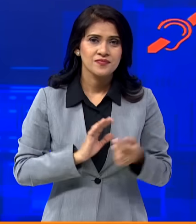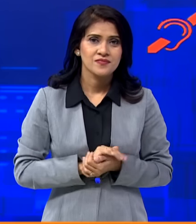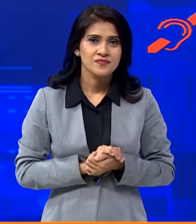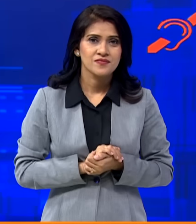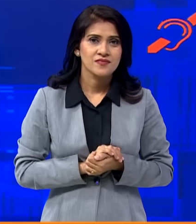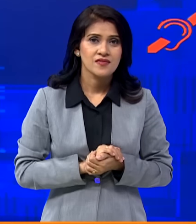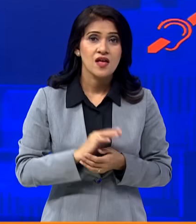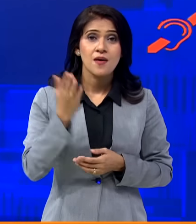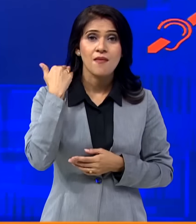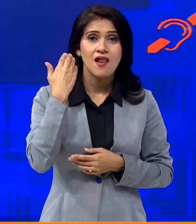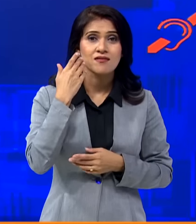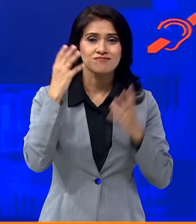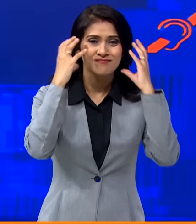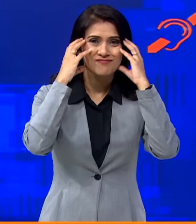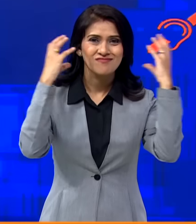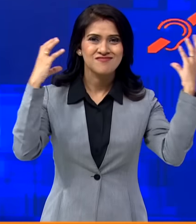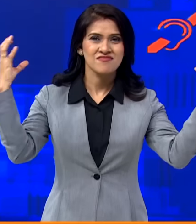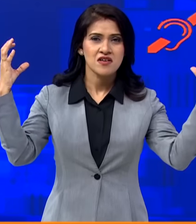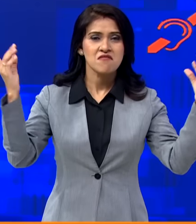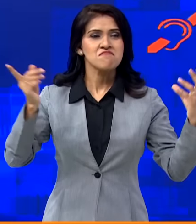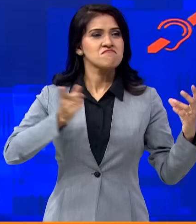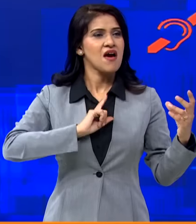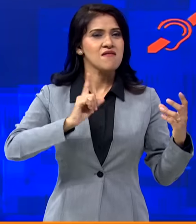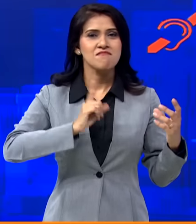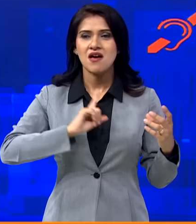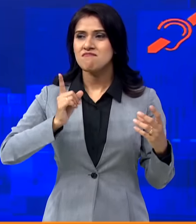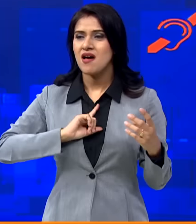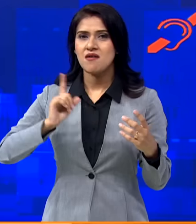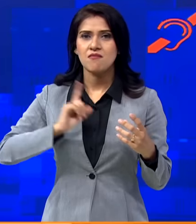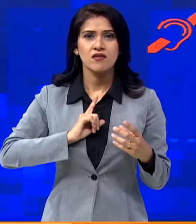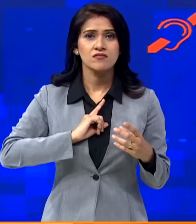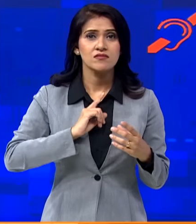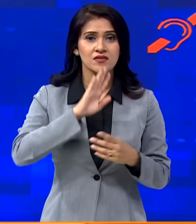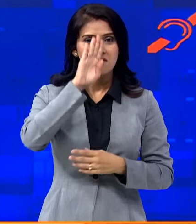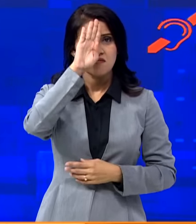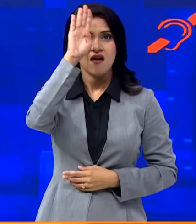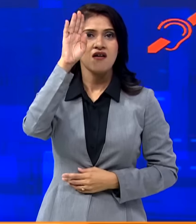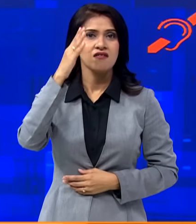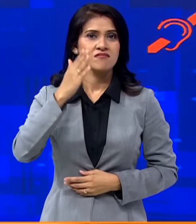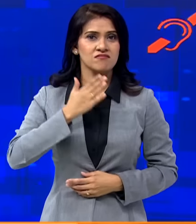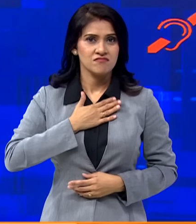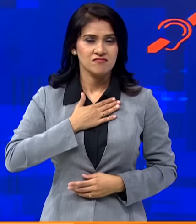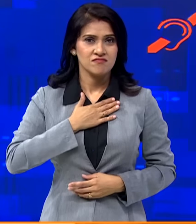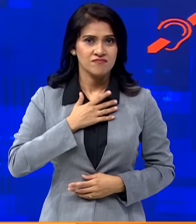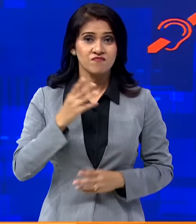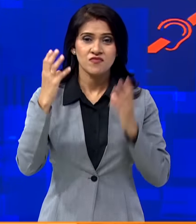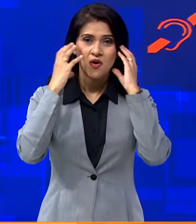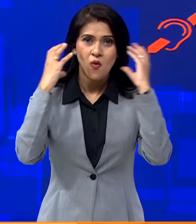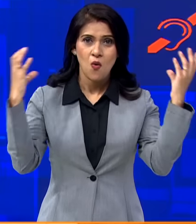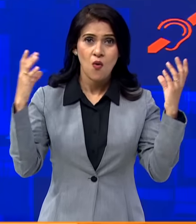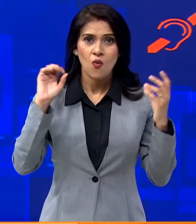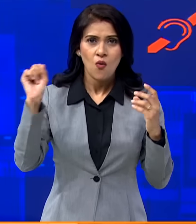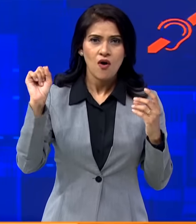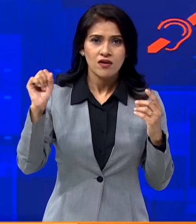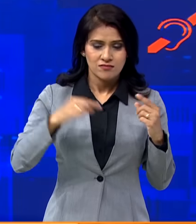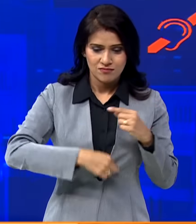लंकाधिपति अहंकार में चूर महाराज सम्राट दशानन की